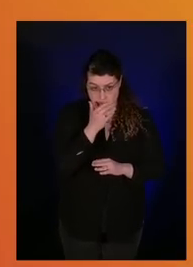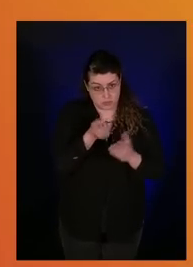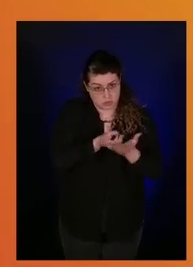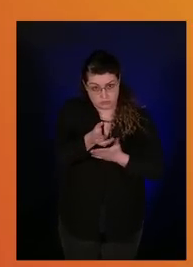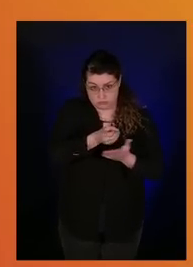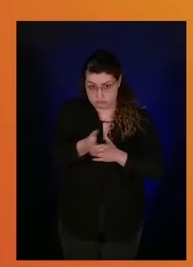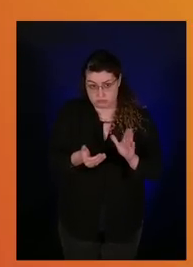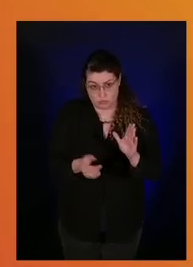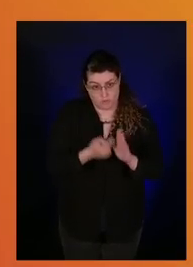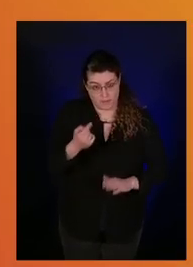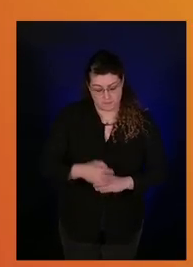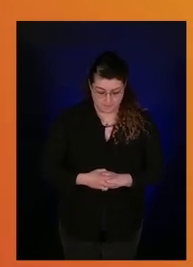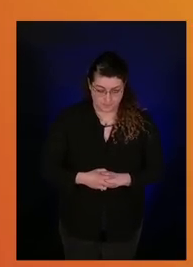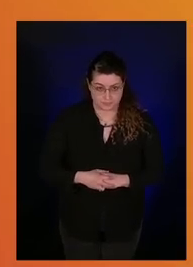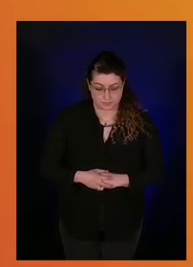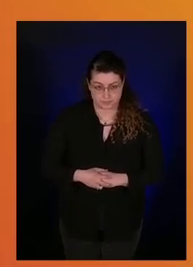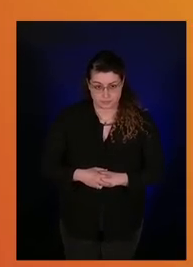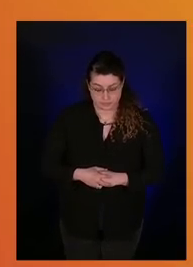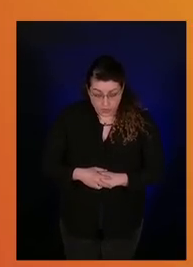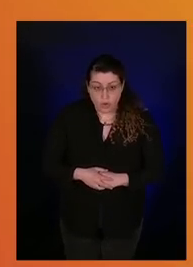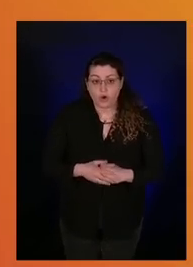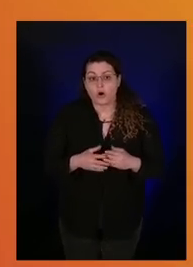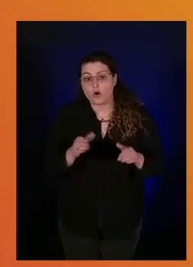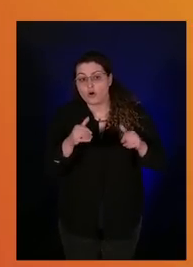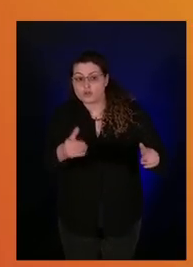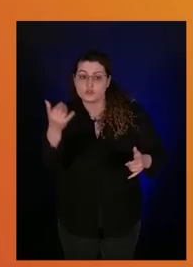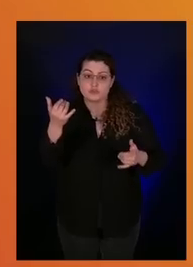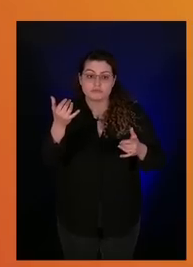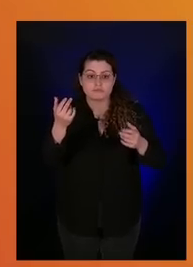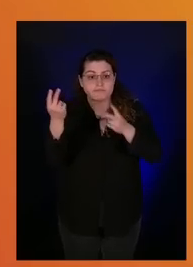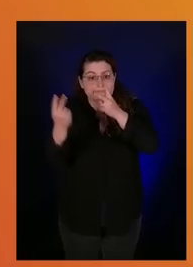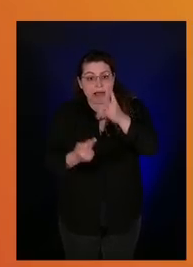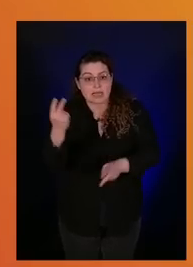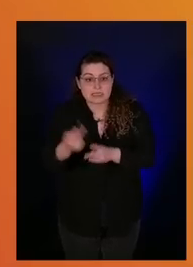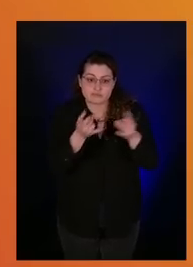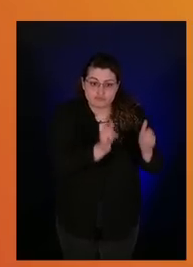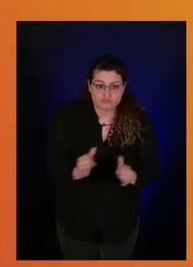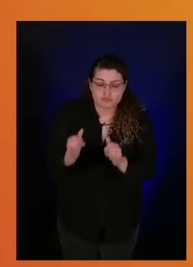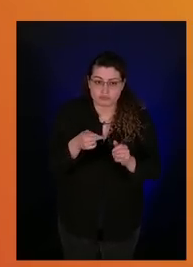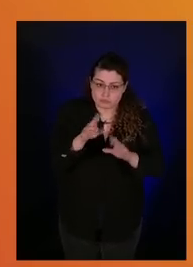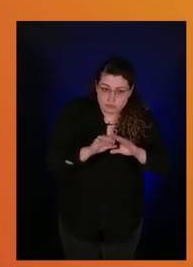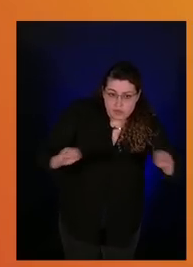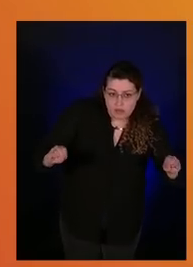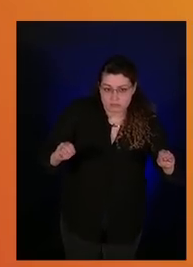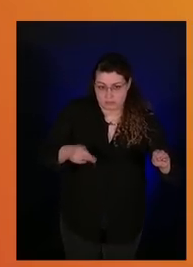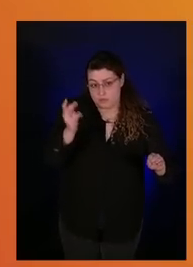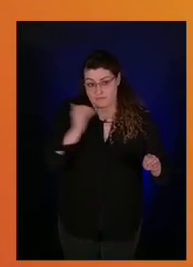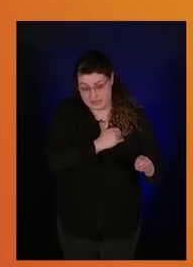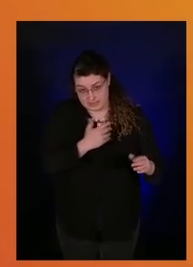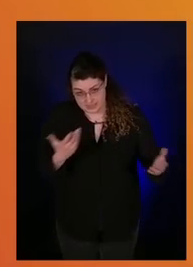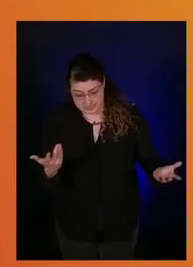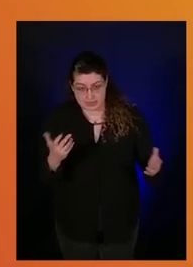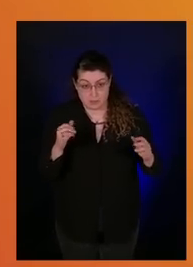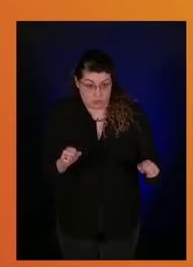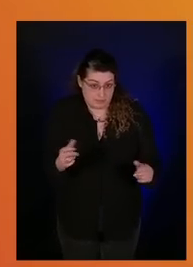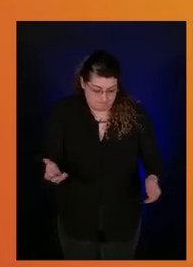l'après-midi. Donc on continue à s'installer dans le silence et le plus rapidement possible. On va